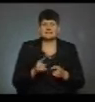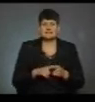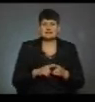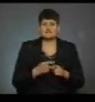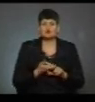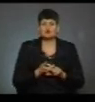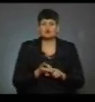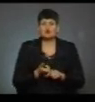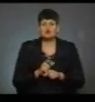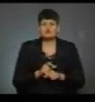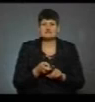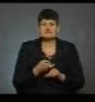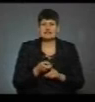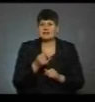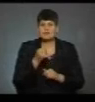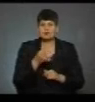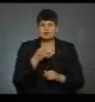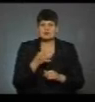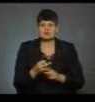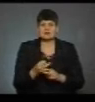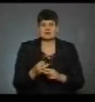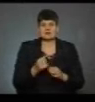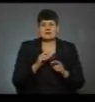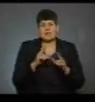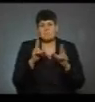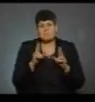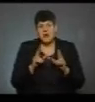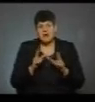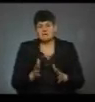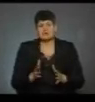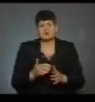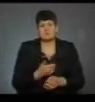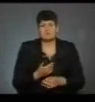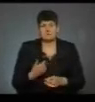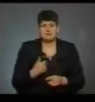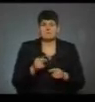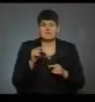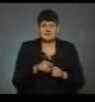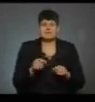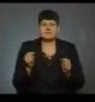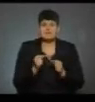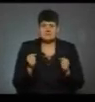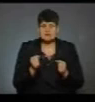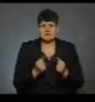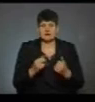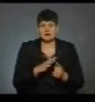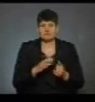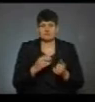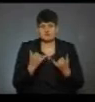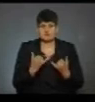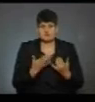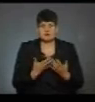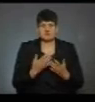дуже залежить, я не можу сказати, для кожного місяця. Як правило, ми при такій зимі, яка в нас була зараз для грудня місяця,